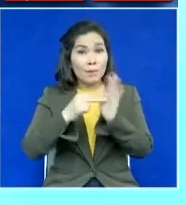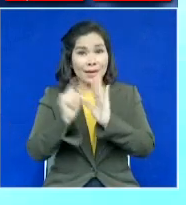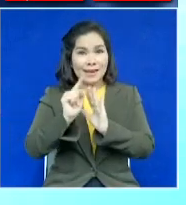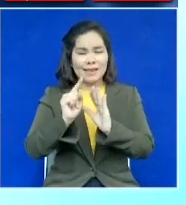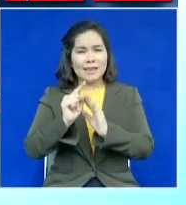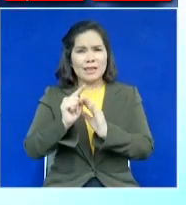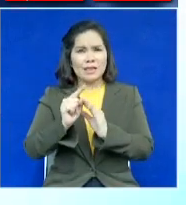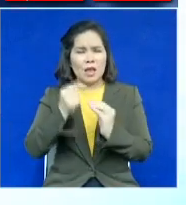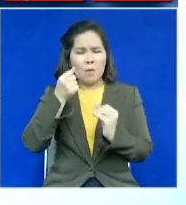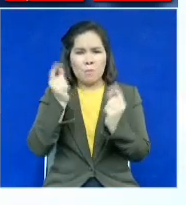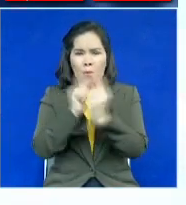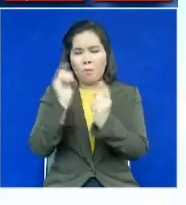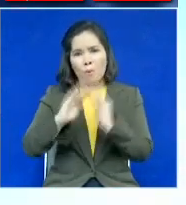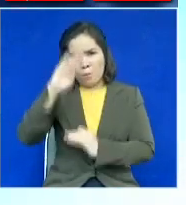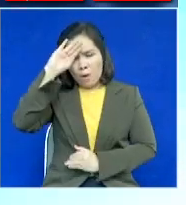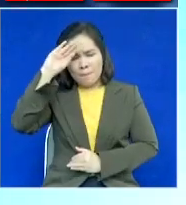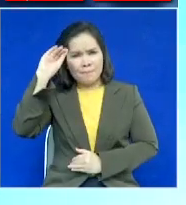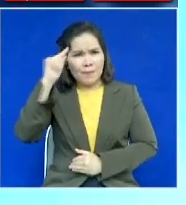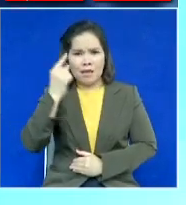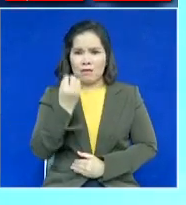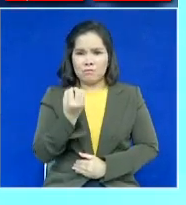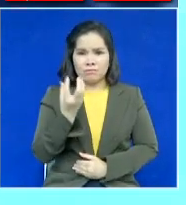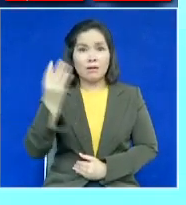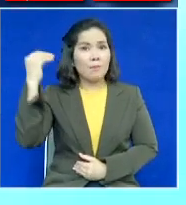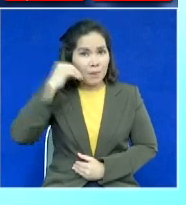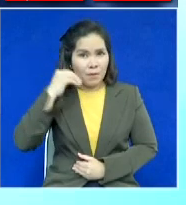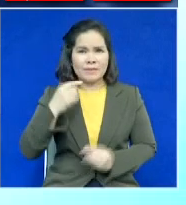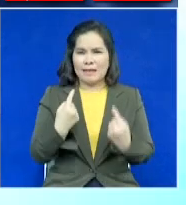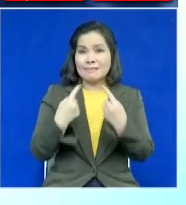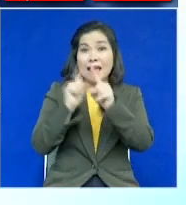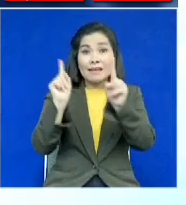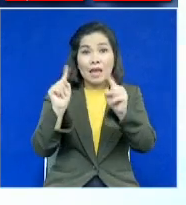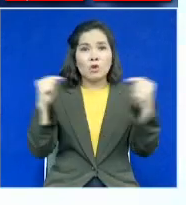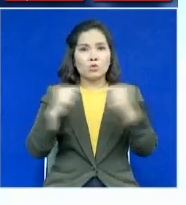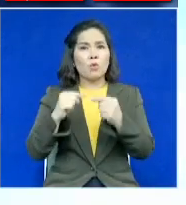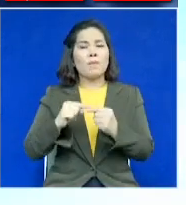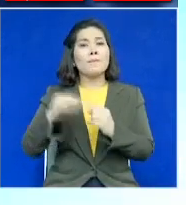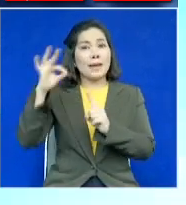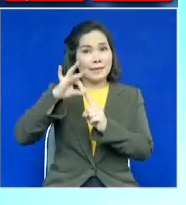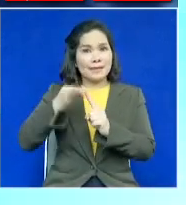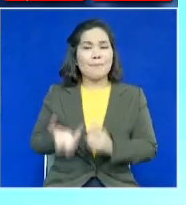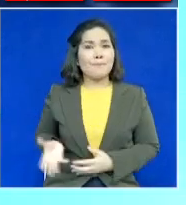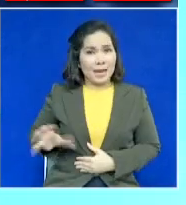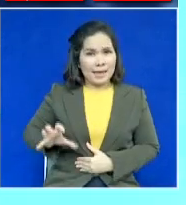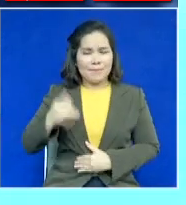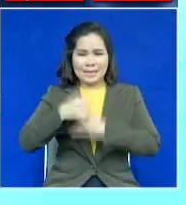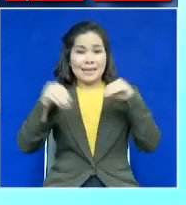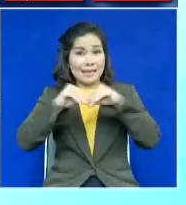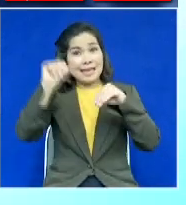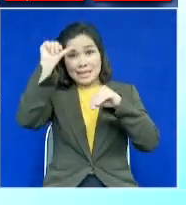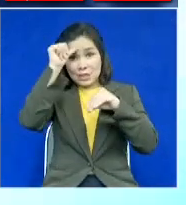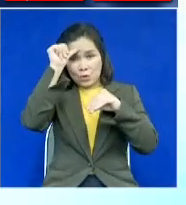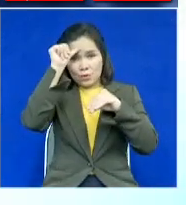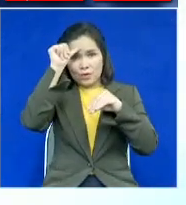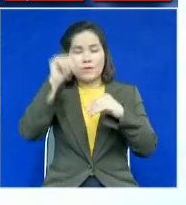ากขึ้นอย่างต่อเนื่องเลยค่ะซึ่งจะแตกต่างจากปากีสถานและบังคลาเทศนะคะซึ่งเป็นประเทศข้างเคียงค่ะที่